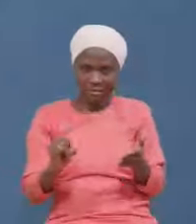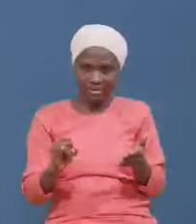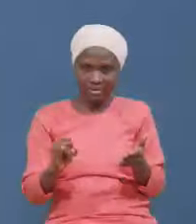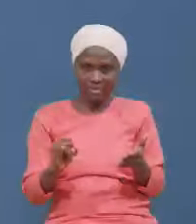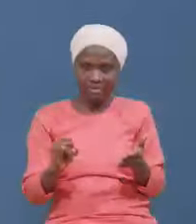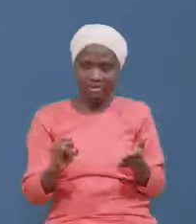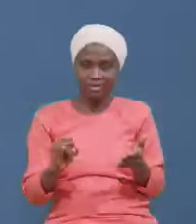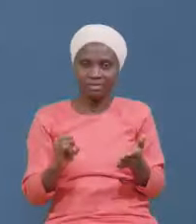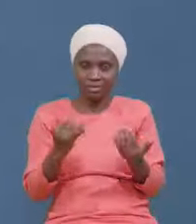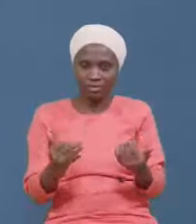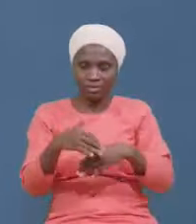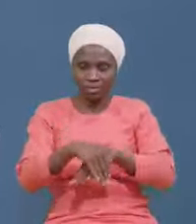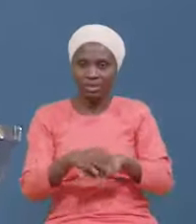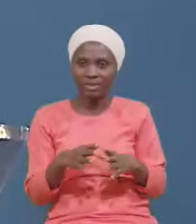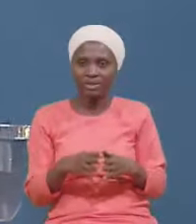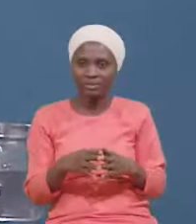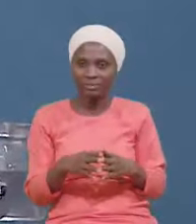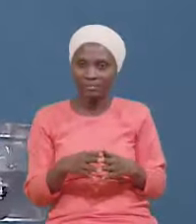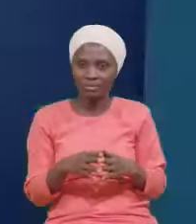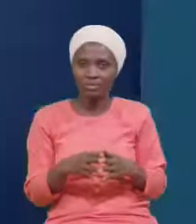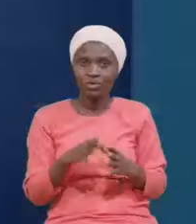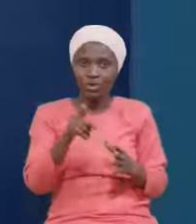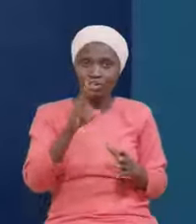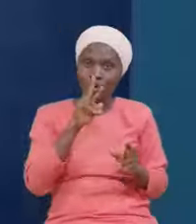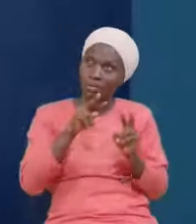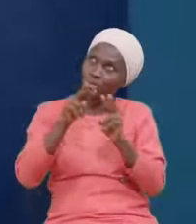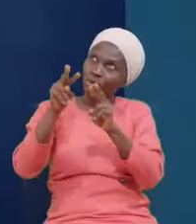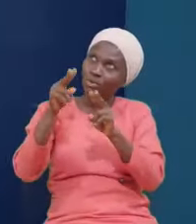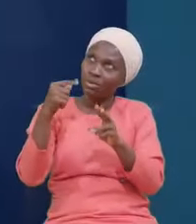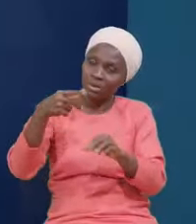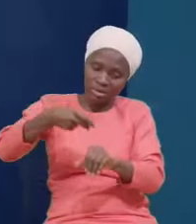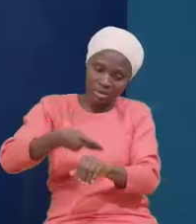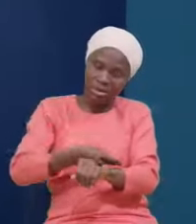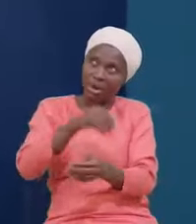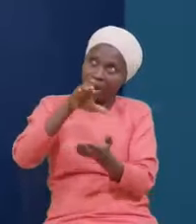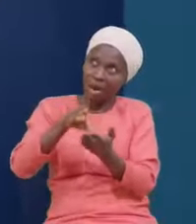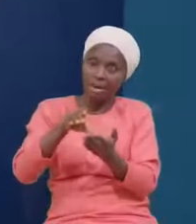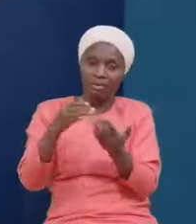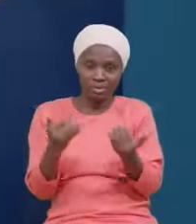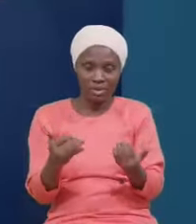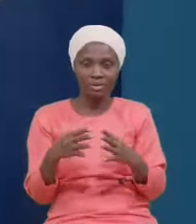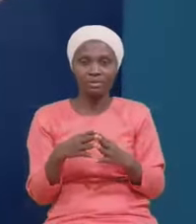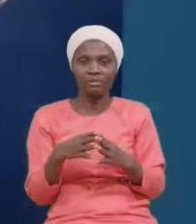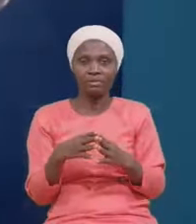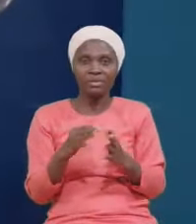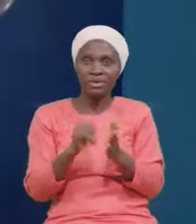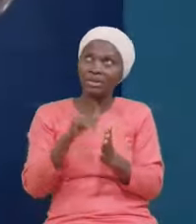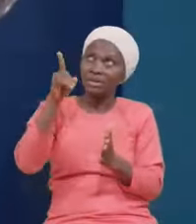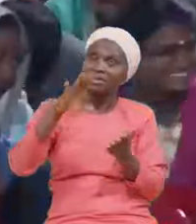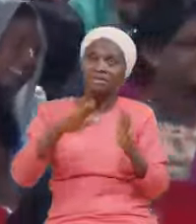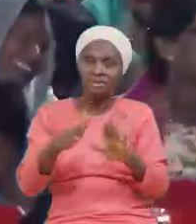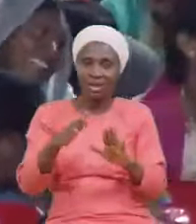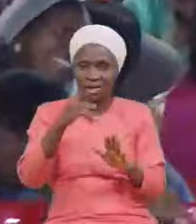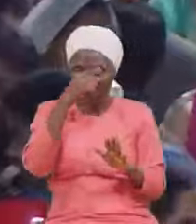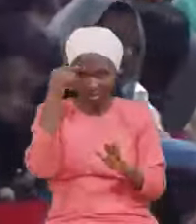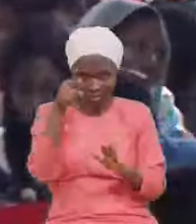రోజున వ్యక్తిగతమైన నమ్మిక కలిగి ఉంటున్నారు. You behold the lamb. మీరు గొర్రె పిల్లను చూచి ఉన్నారు. He died for you. ఆయన మీ